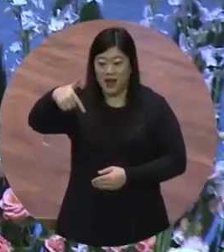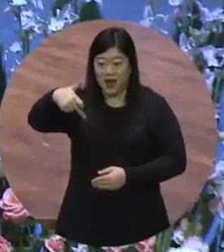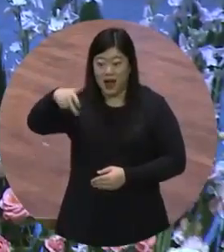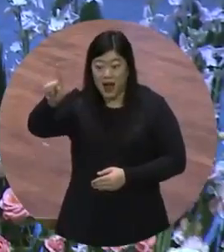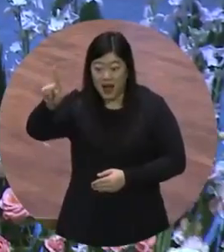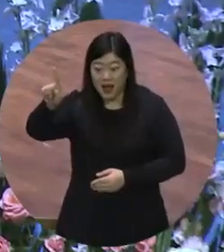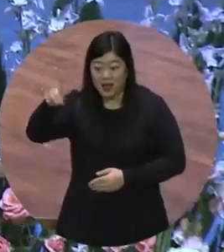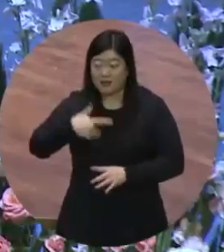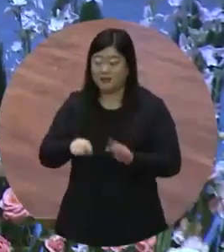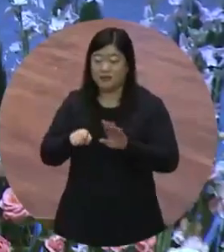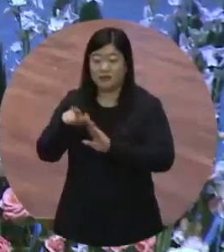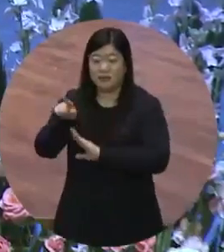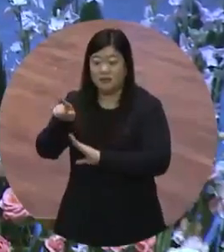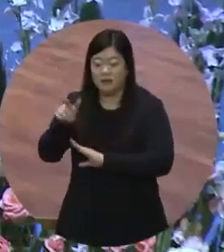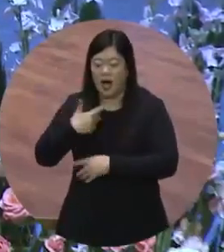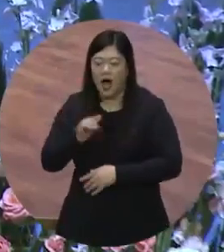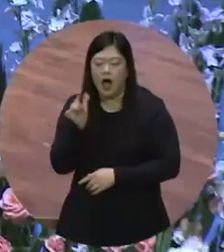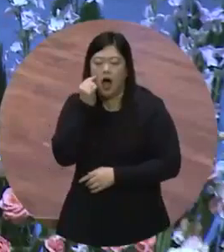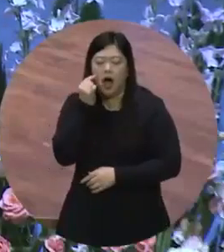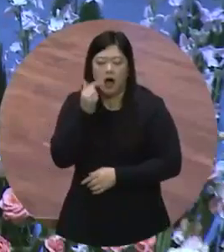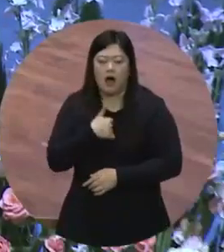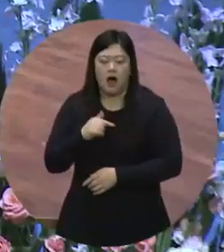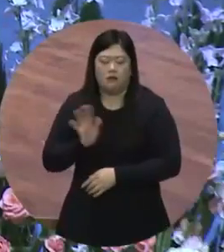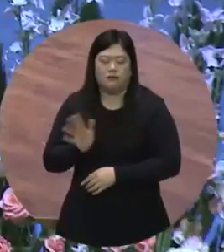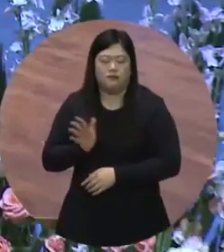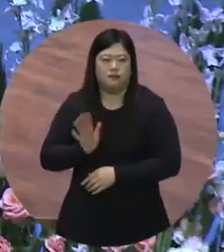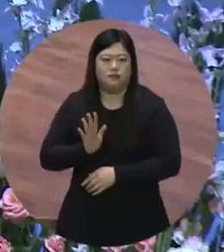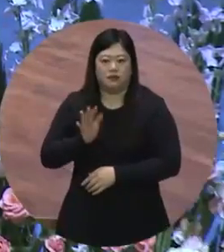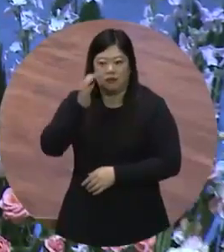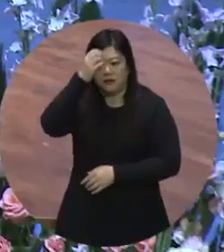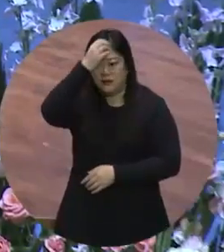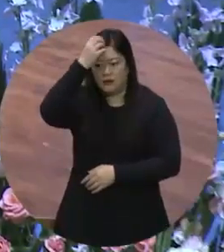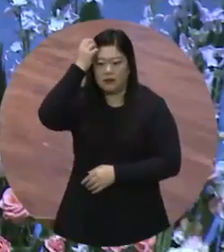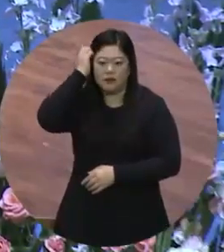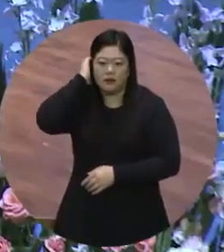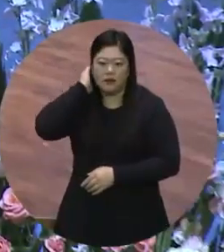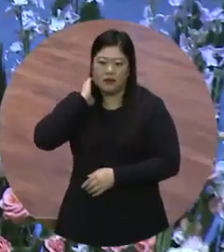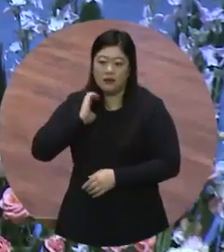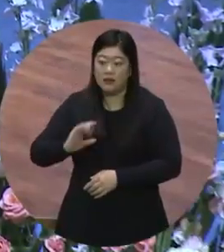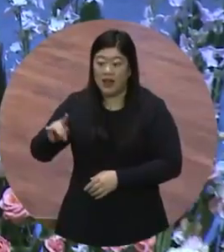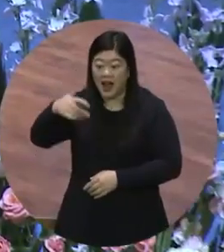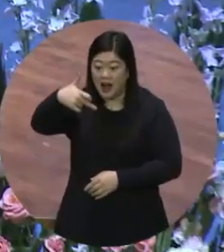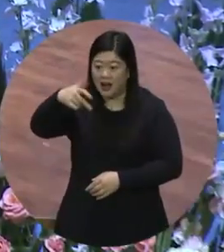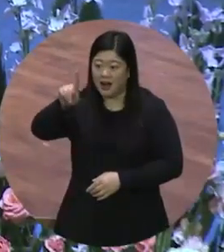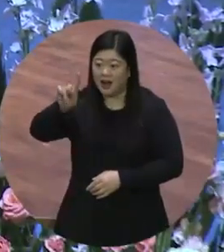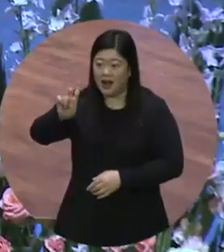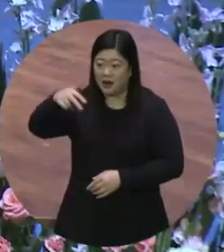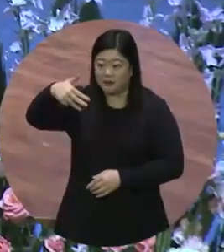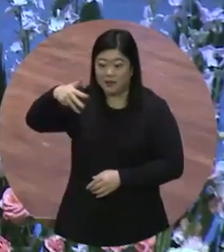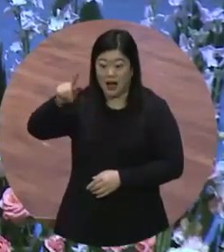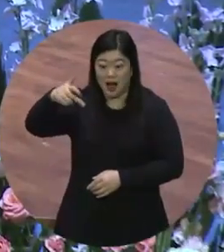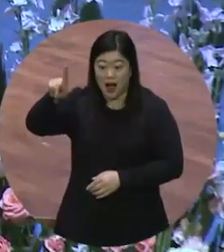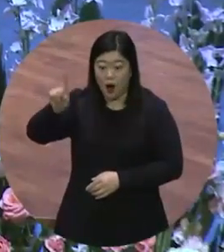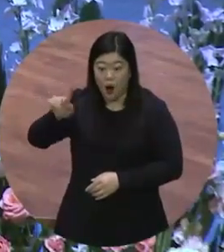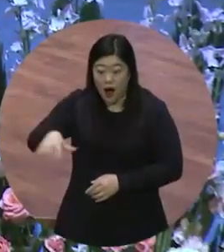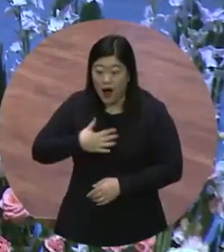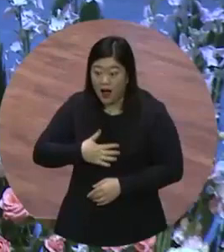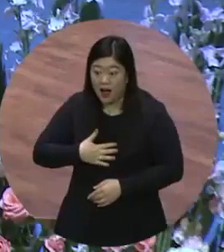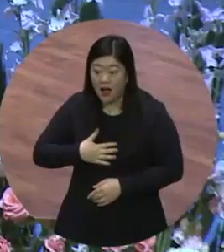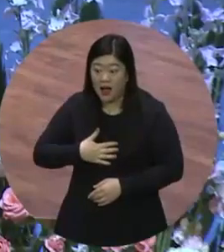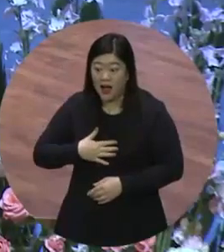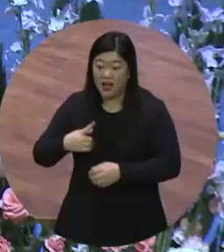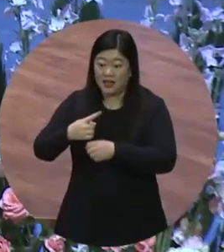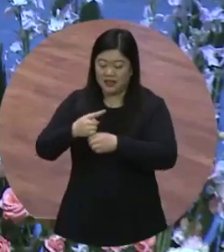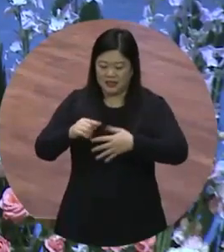이종 선교사는 깜짝가 가서 여자가 혼자가 교회를 세웠다니까. 깜짝가 아세요? 그 1년 내내